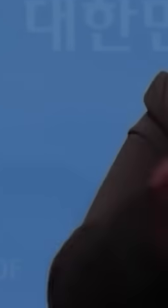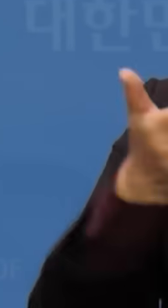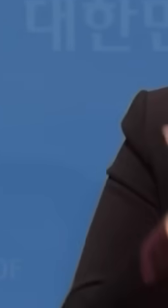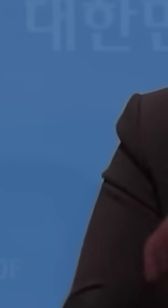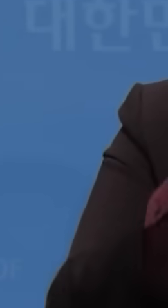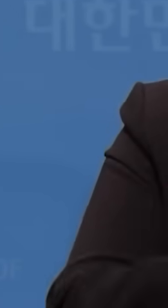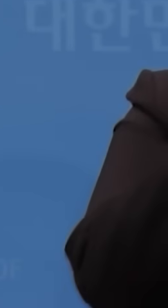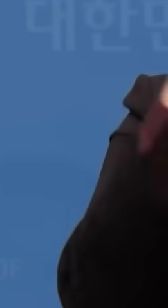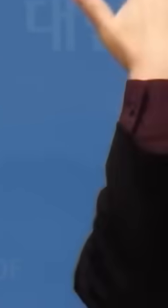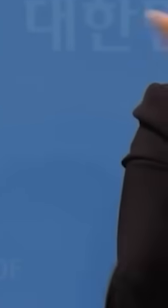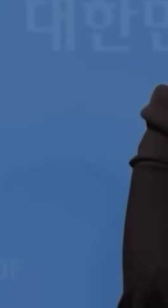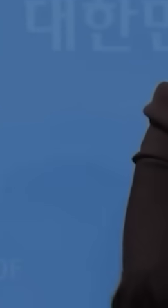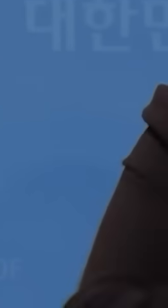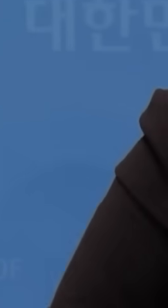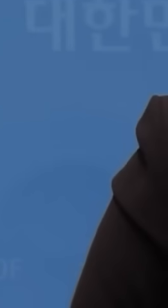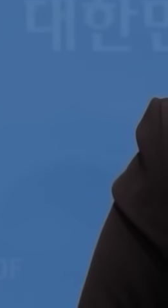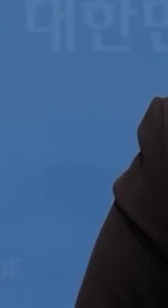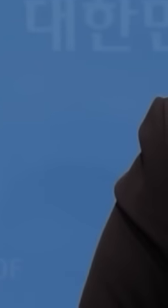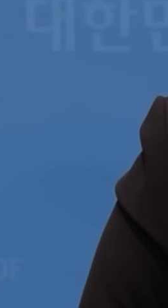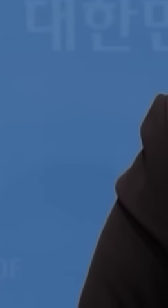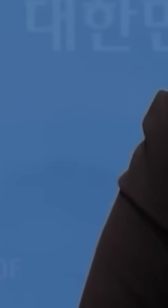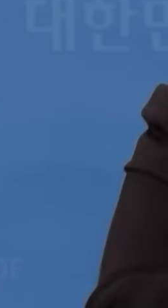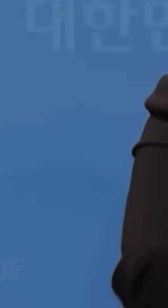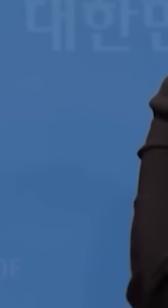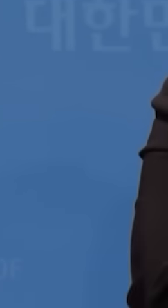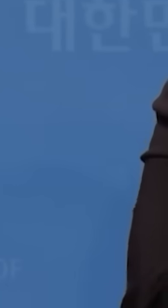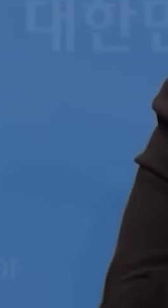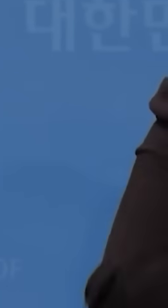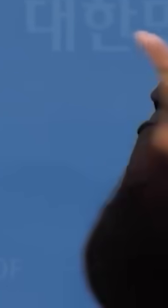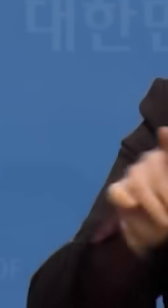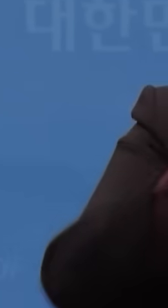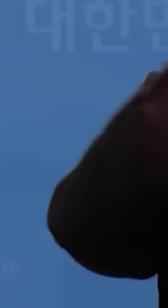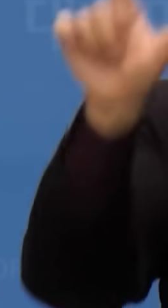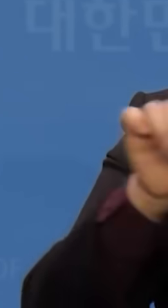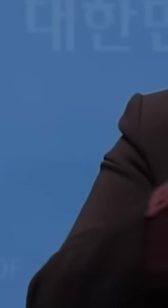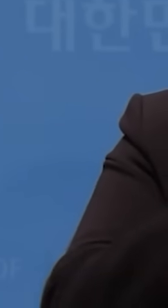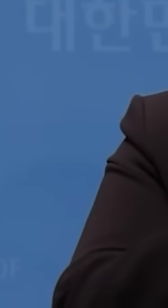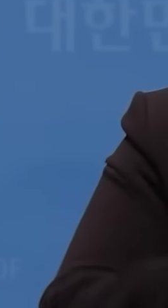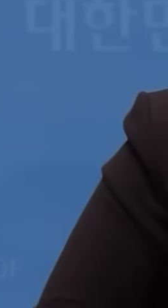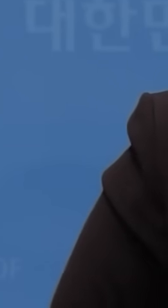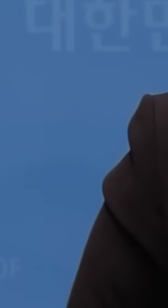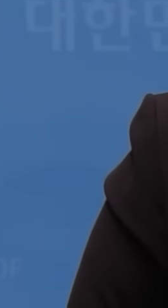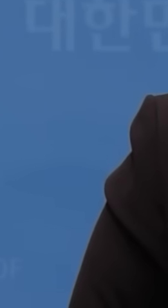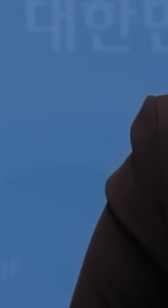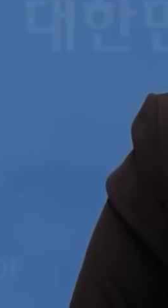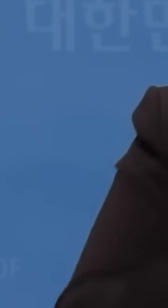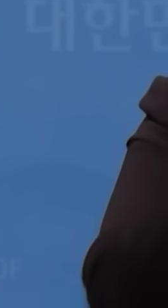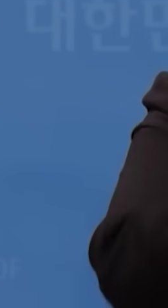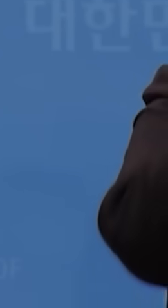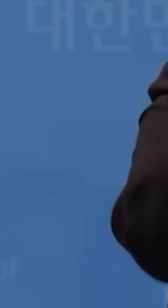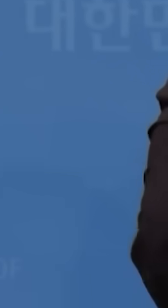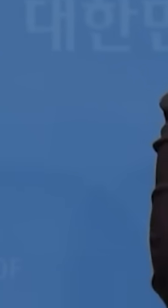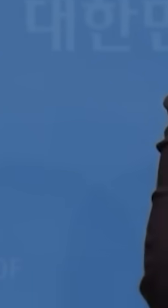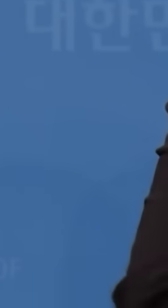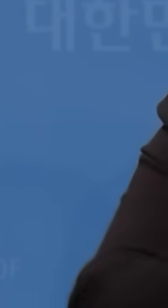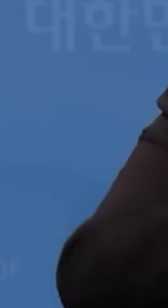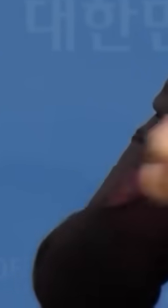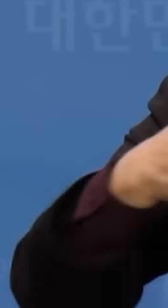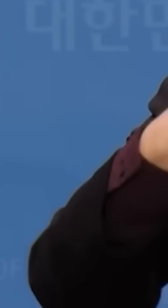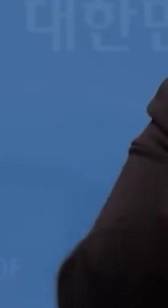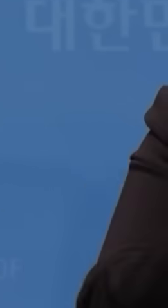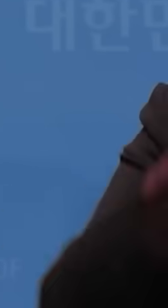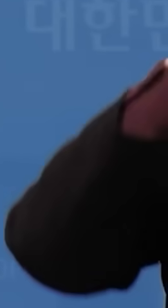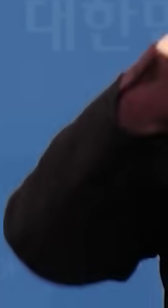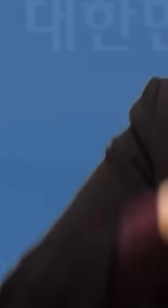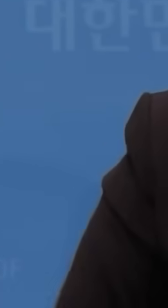뽑은 것입니다. 법은 여러분의 생활입니다. 잘못 만들어진 법은 폐지하기도